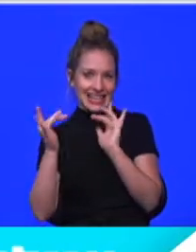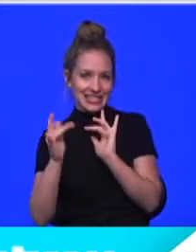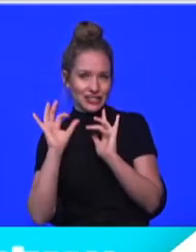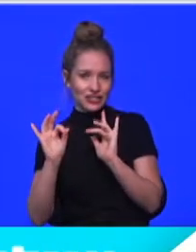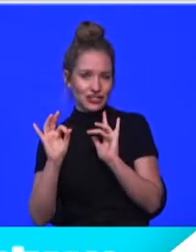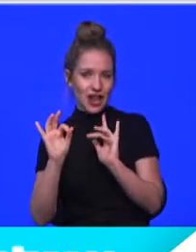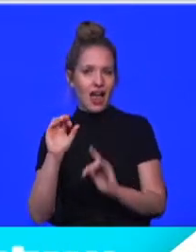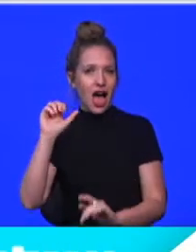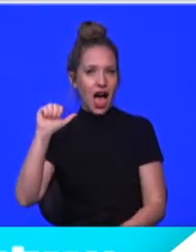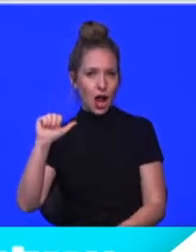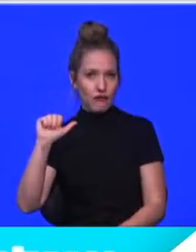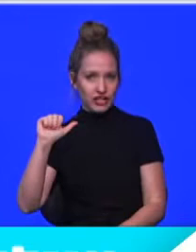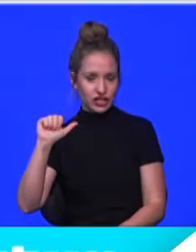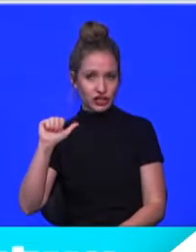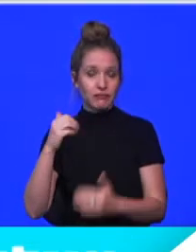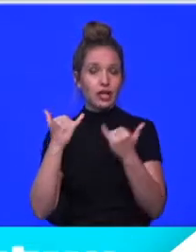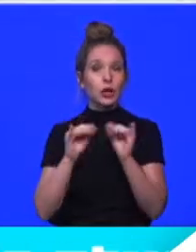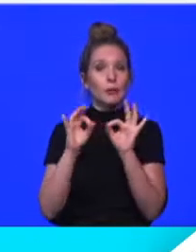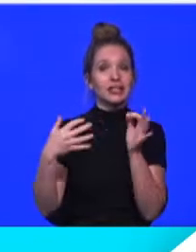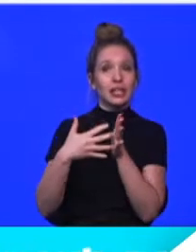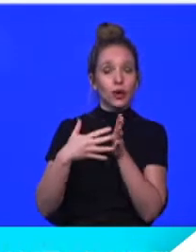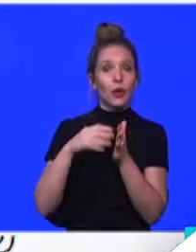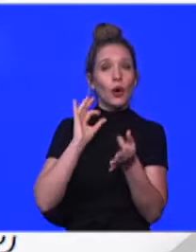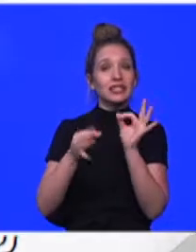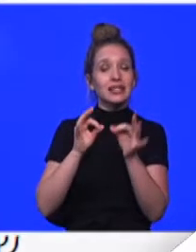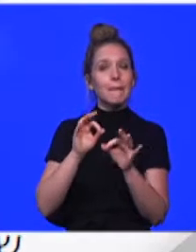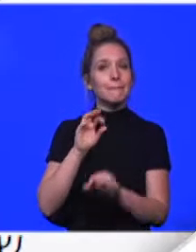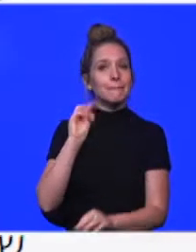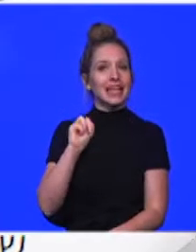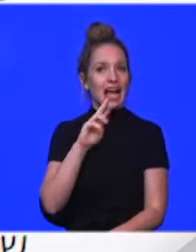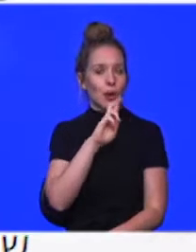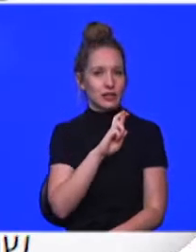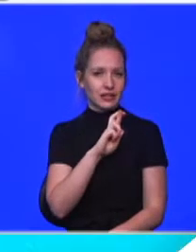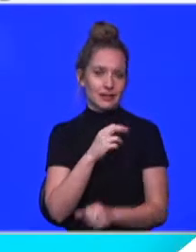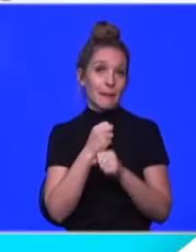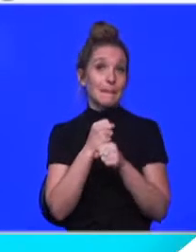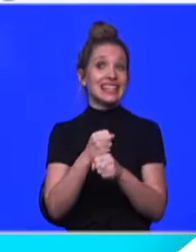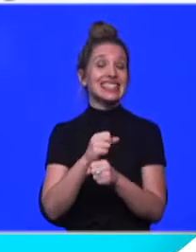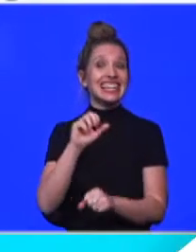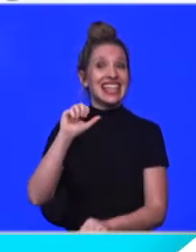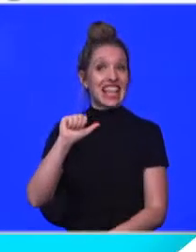היום התחילה לחקור אותו עורכת הדין מיכל רוזן עוזר שמייצגת את איריס אלוביץ',